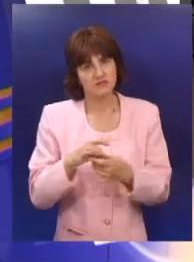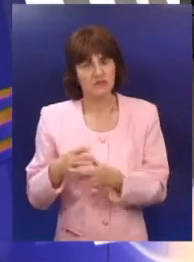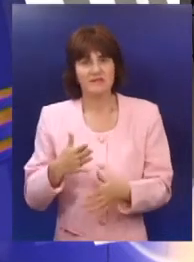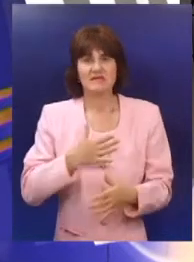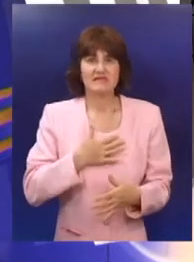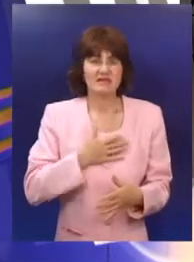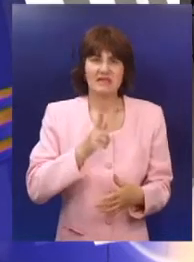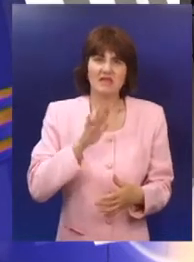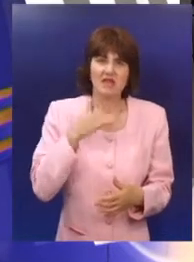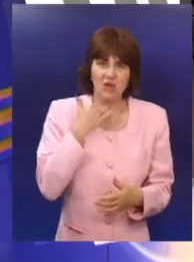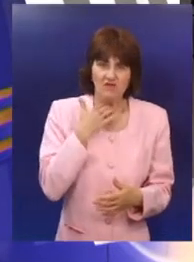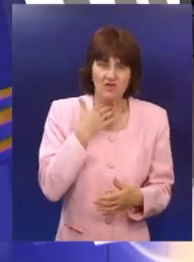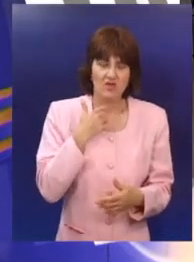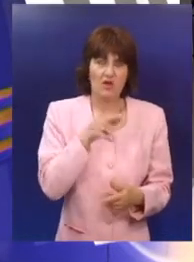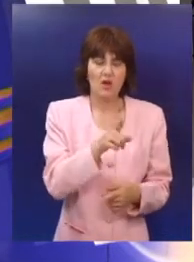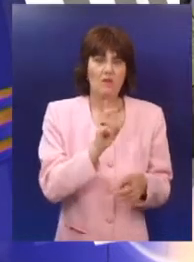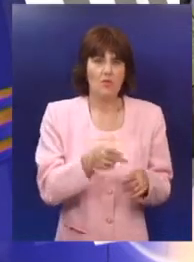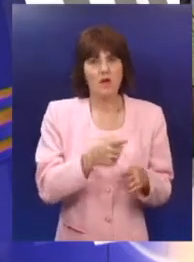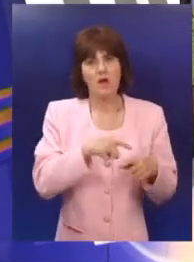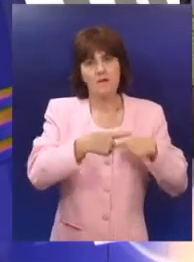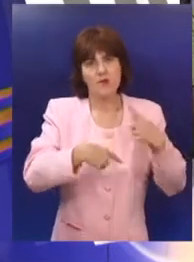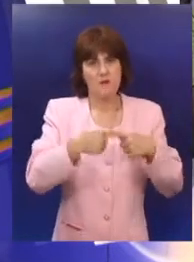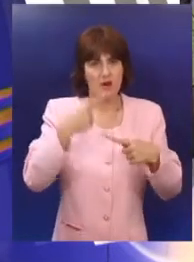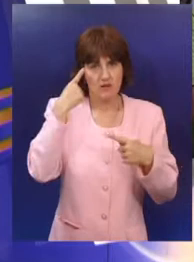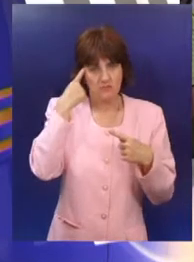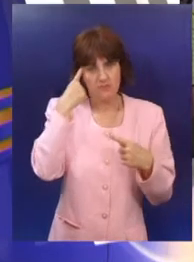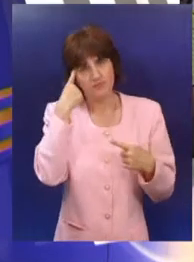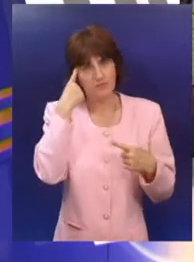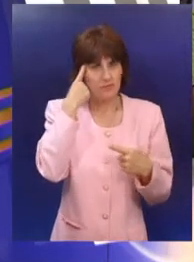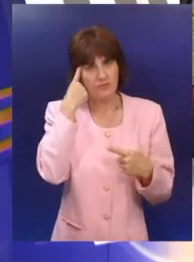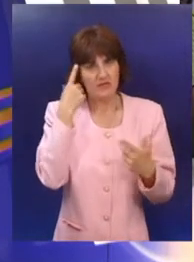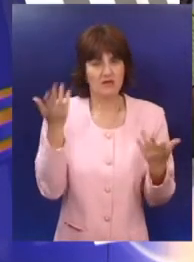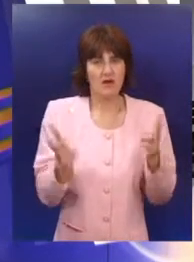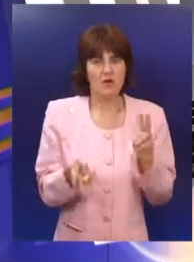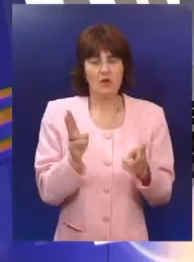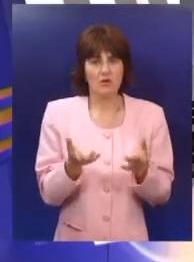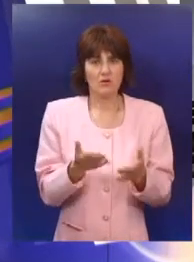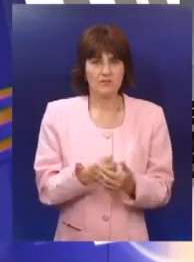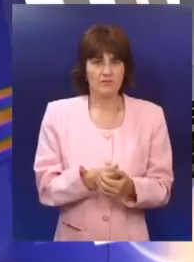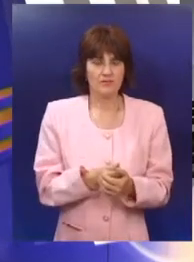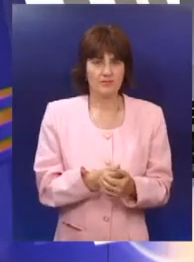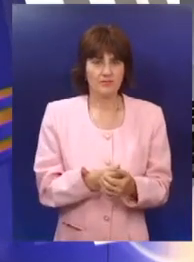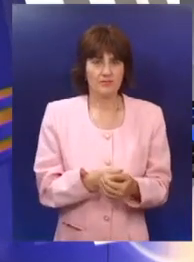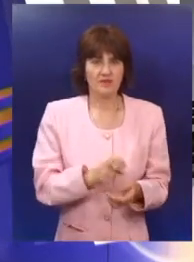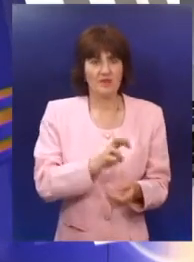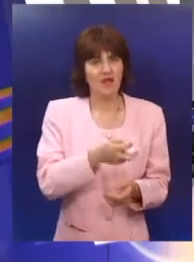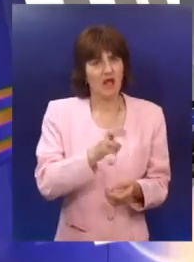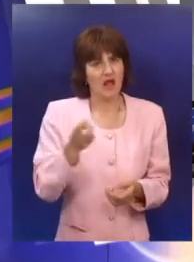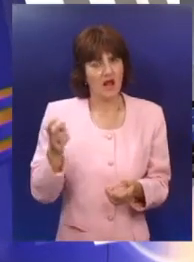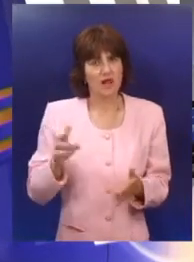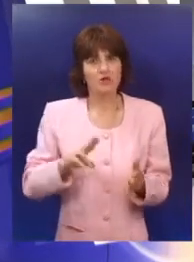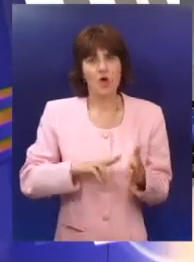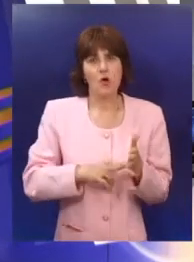po sebi nije dovoljna da osoba promeni način razmišljanja. U terapiji mi u stvari učimo da postoje različite vrste